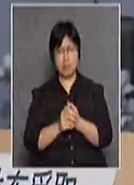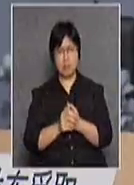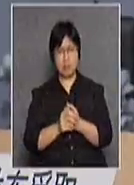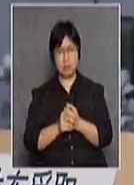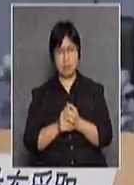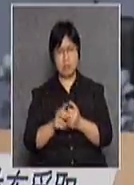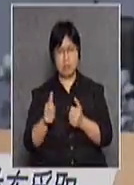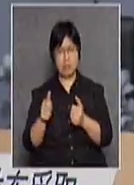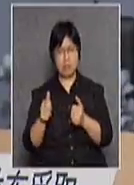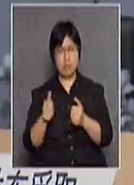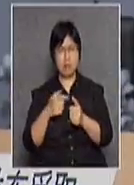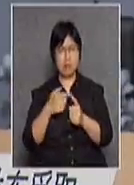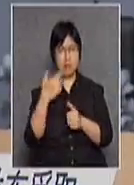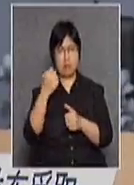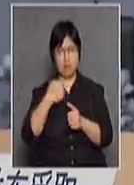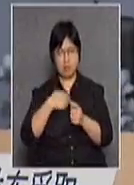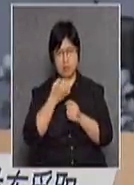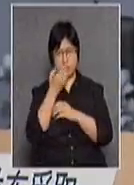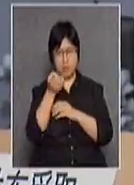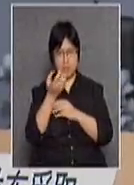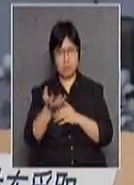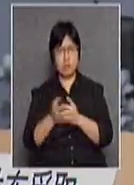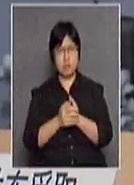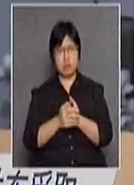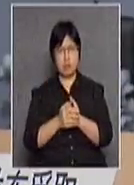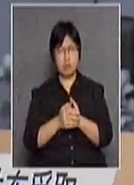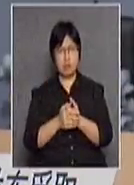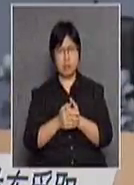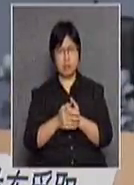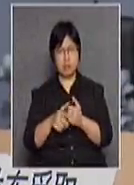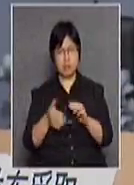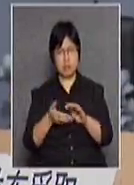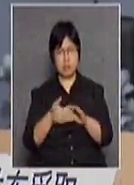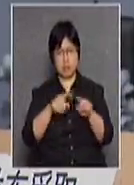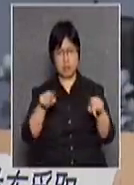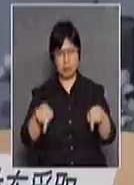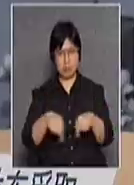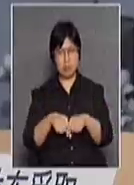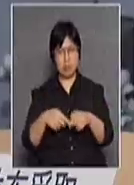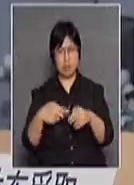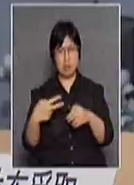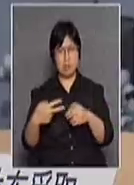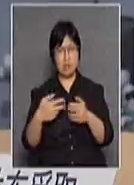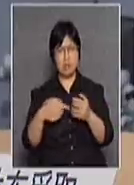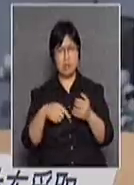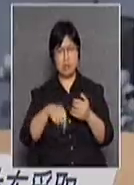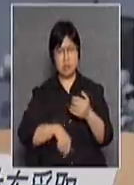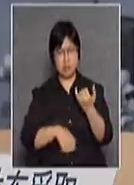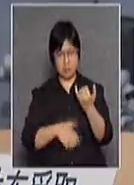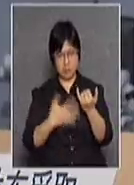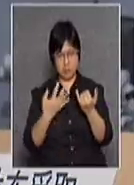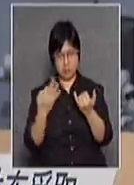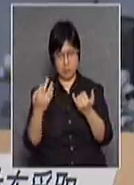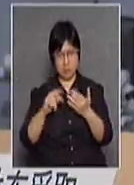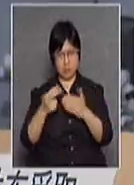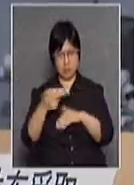代理主席，我動議載列於講稿附錄二的第六百五十三項修